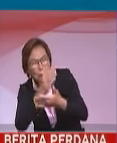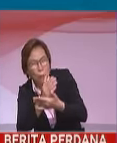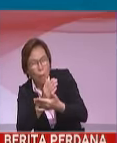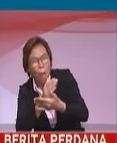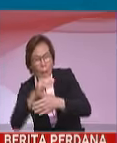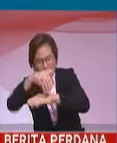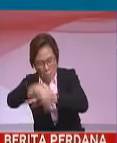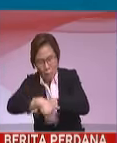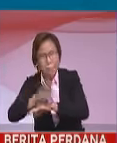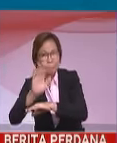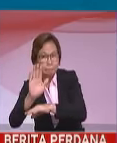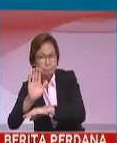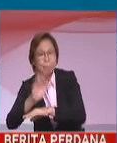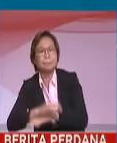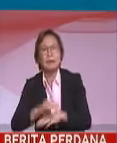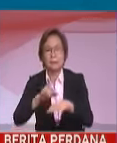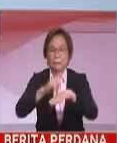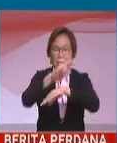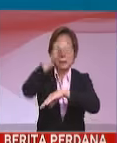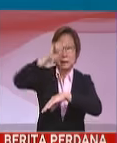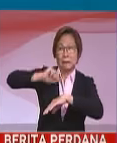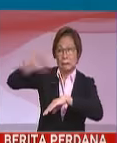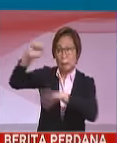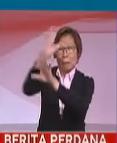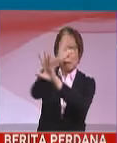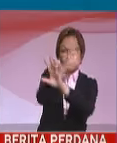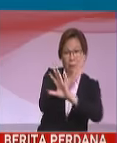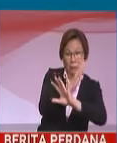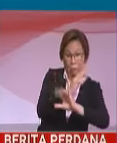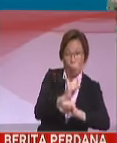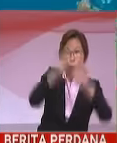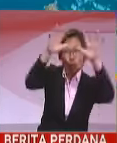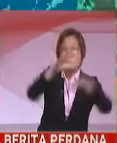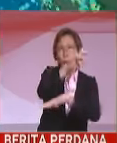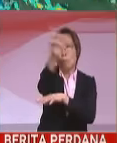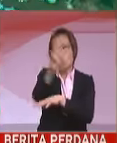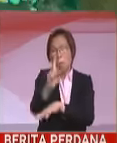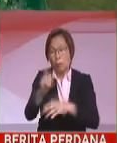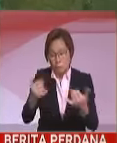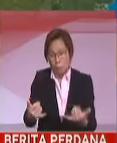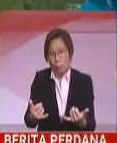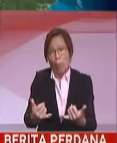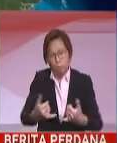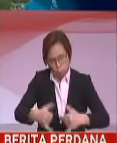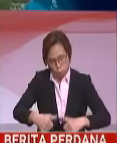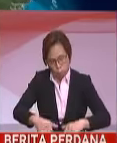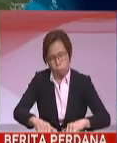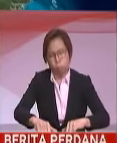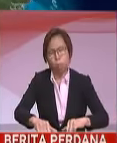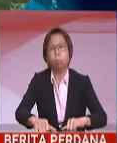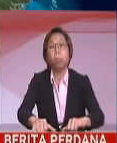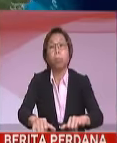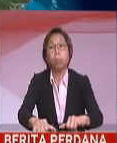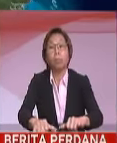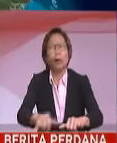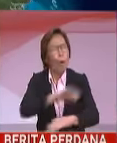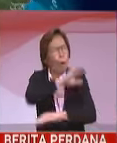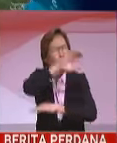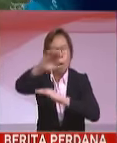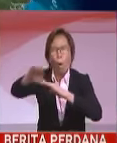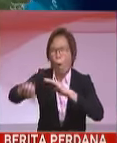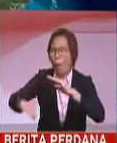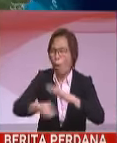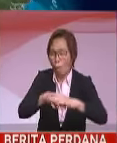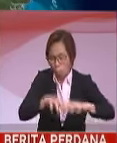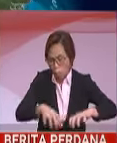pada lewat malam nanti. Di negeri Sabah dan Sarawak, hujan berseteribut petir kini masih lagi berlaku di hampir kesemua